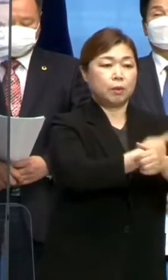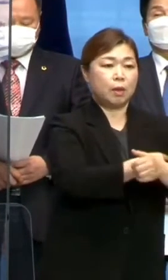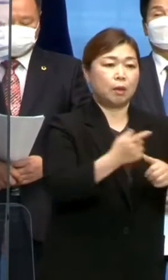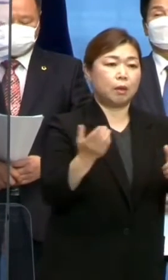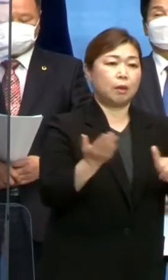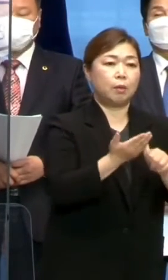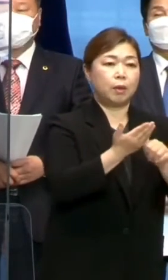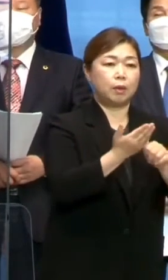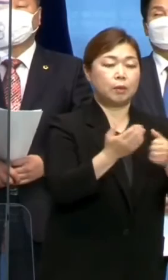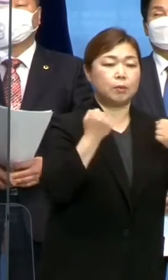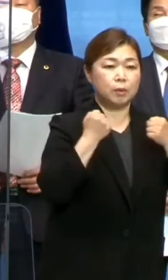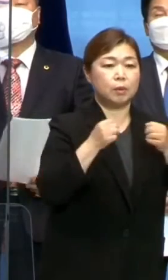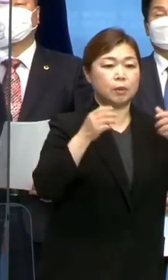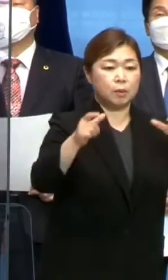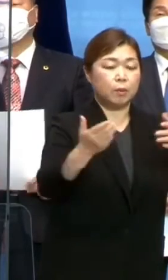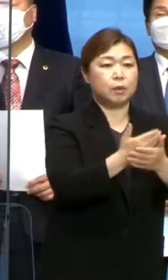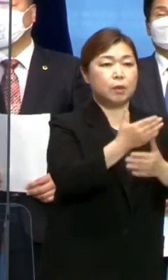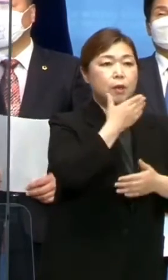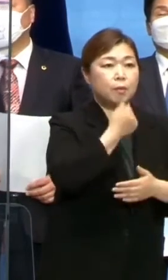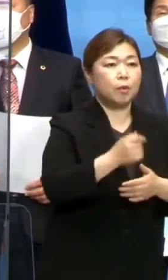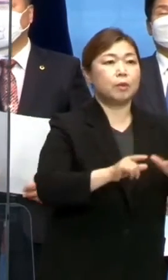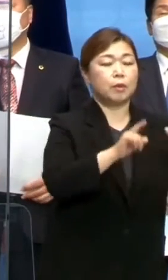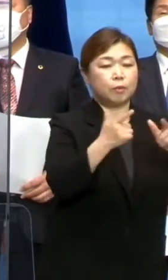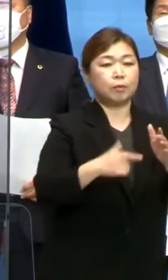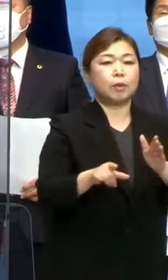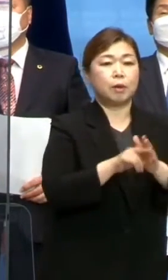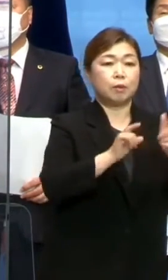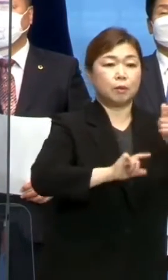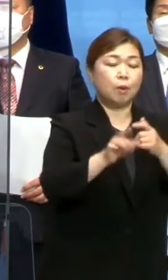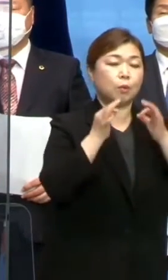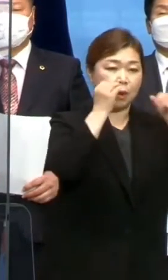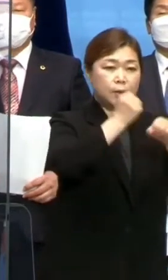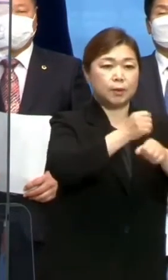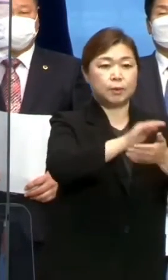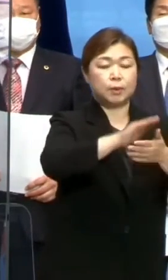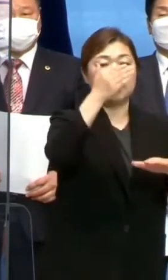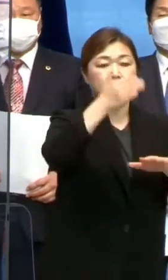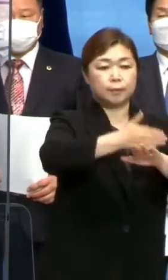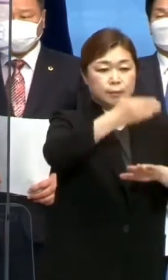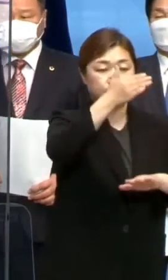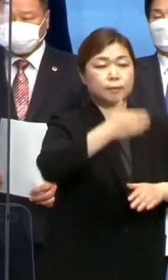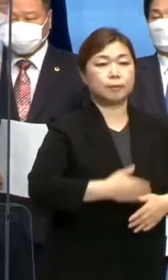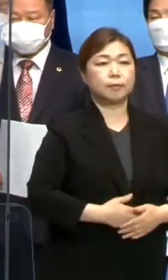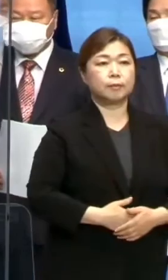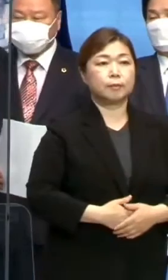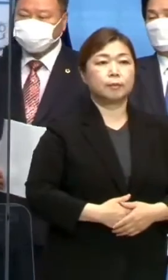힘쓰지 지역발전과 주민의 행복을 3을 위해 더욱 노력하겠습니다 감사합니다